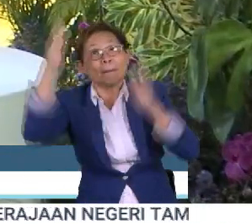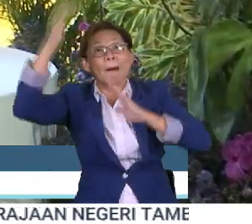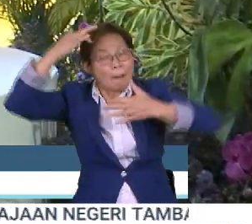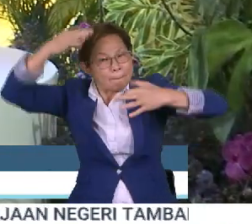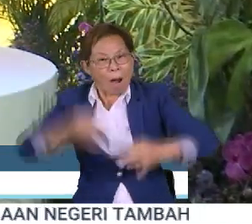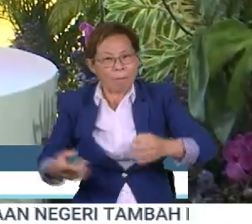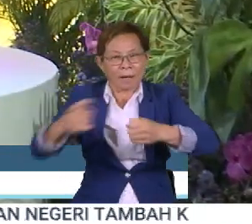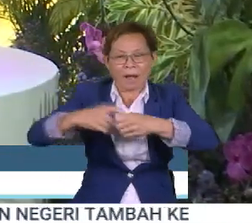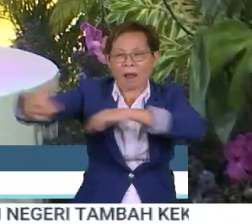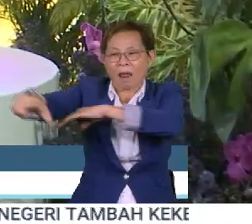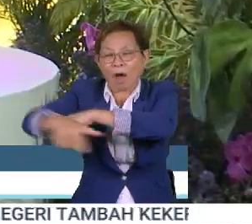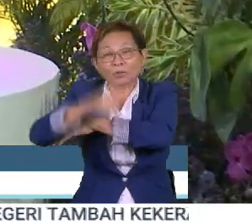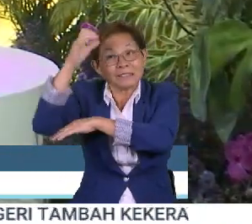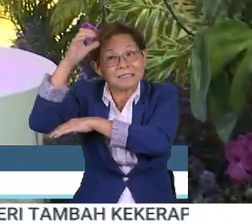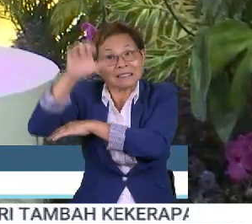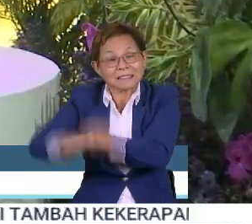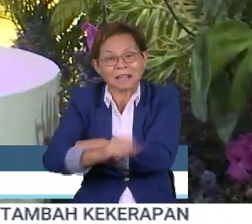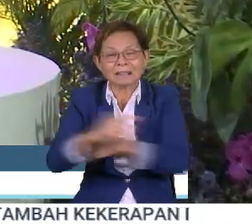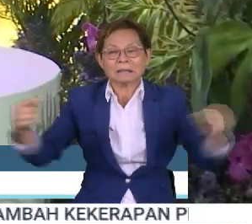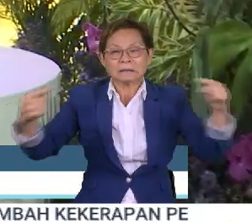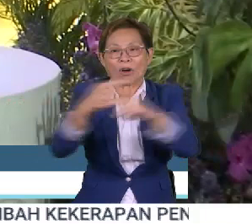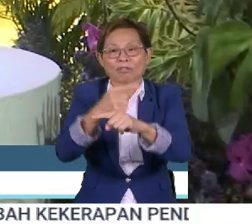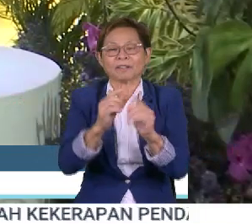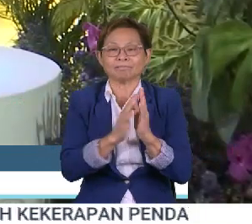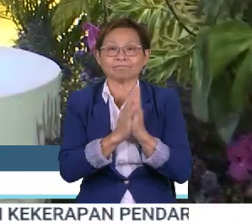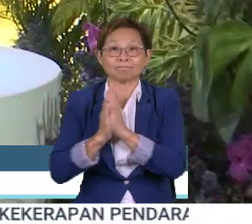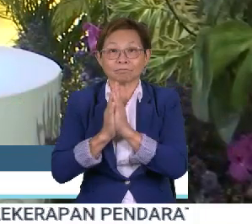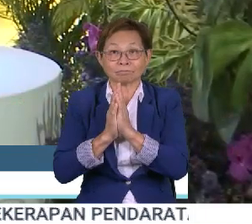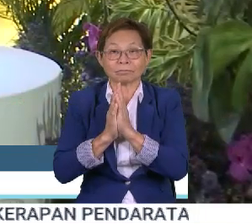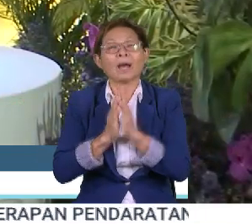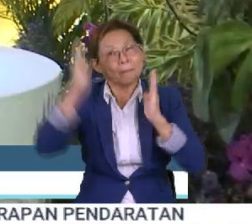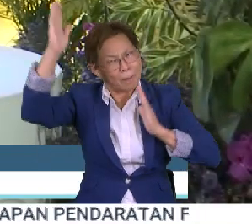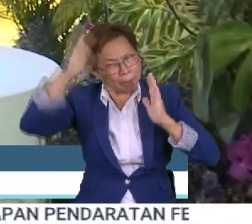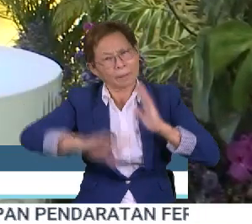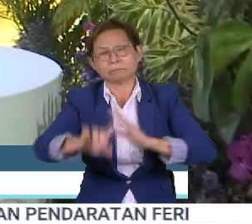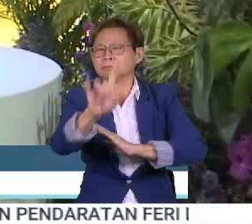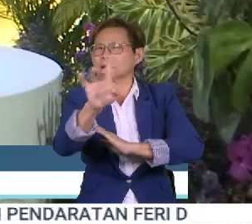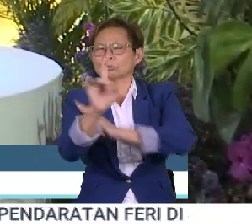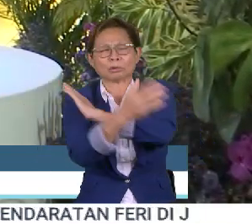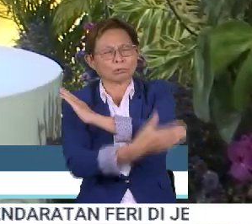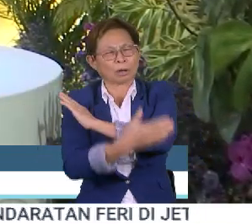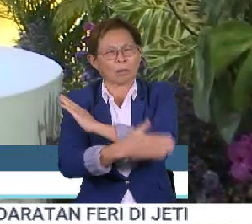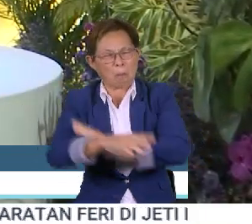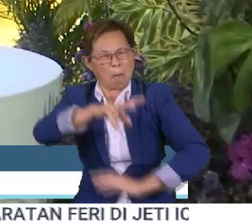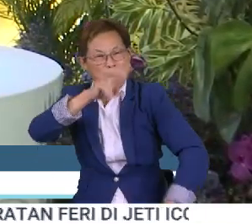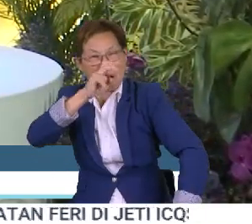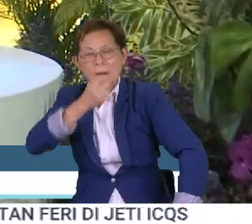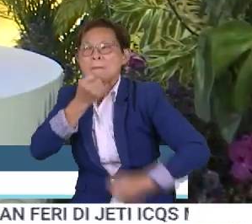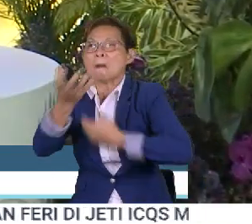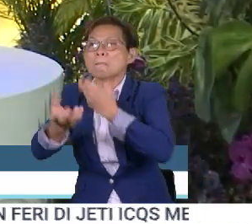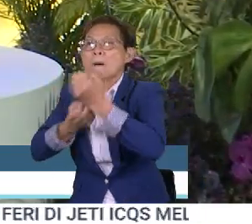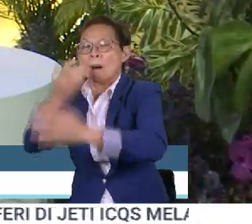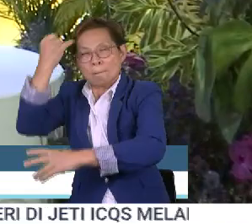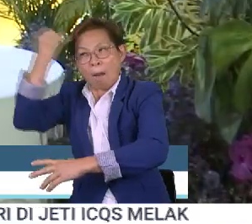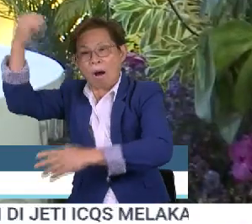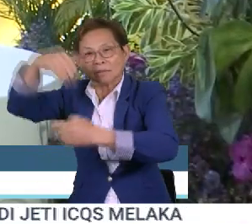berhubung isu Laut Cina Selatan dan konflik di Myanmar Messi juga adalah satu-satunya negara yang tegas menyuarakan